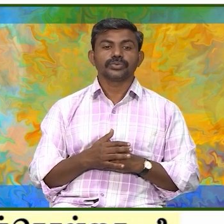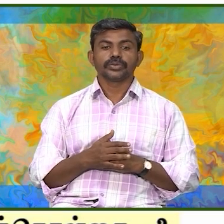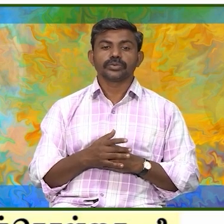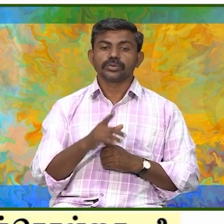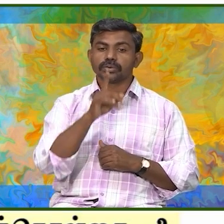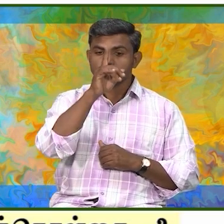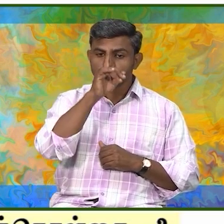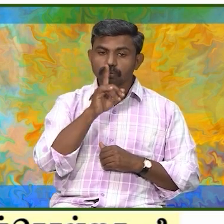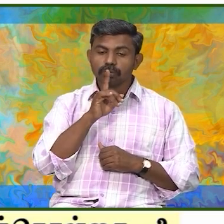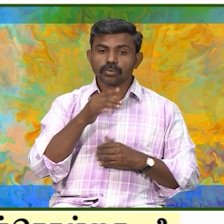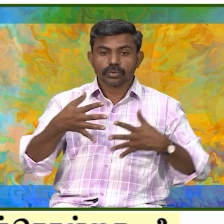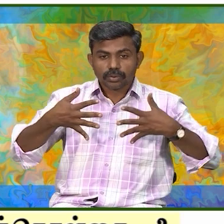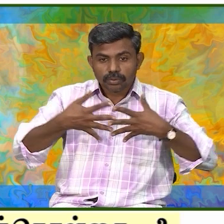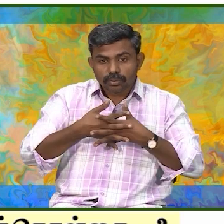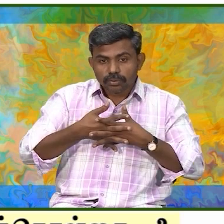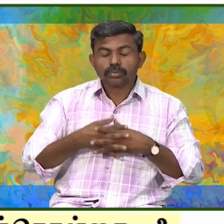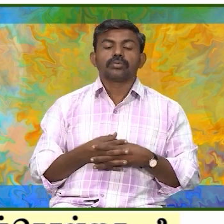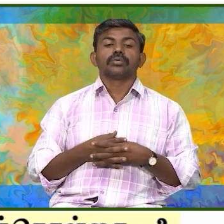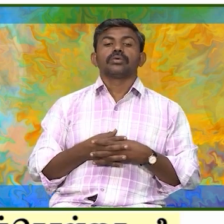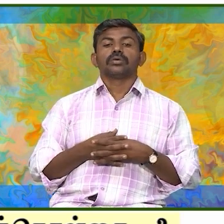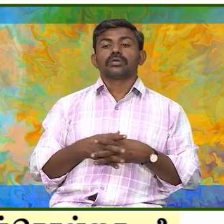அடுத்தது, அமைதியாக இணைந்திருத்தல்.